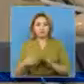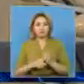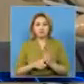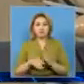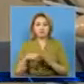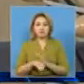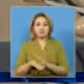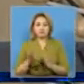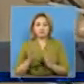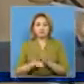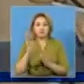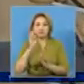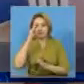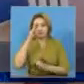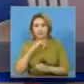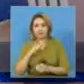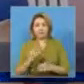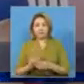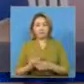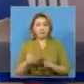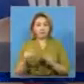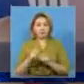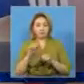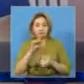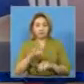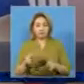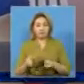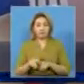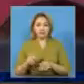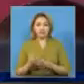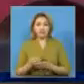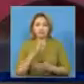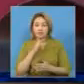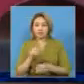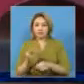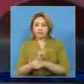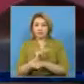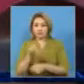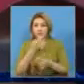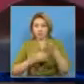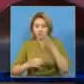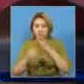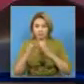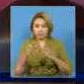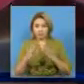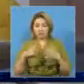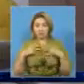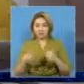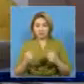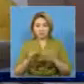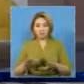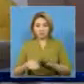них остались без попечения родителей. Со слов специалистов, при своевременном приеме лекарств и особом уходе здоровье